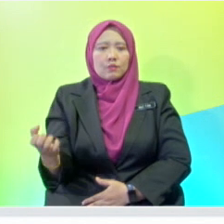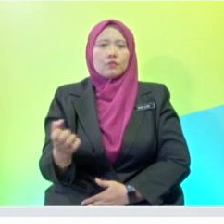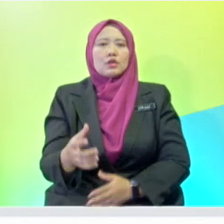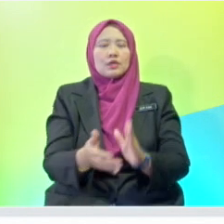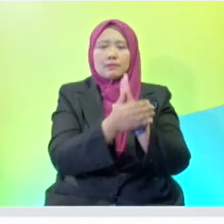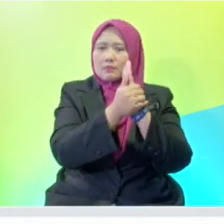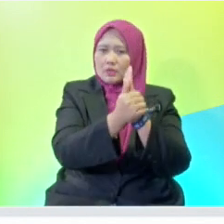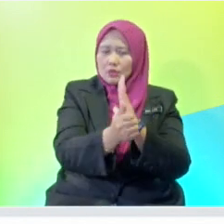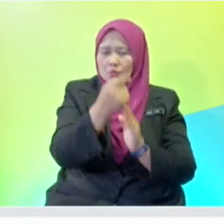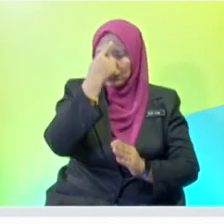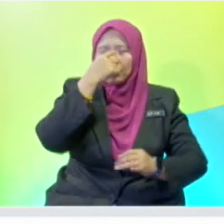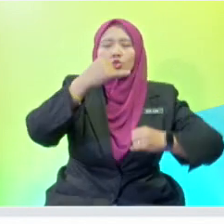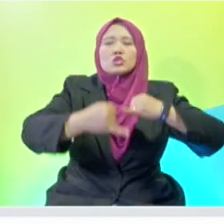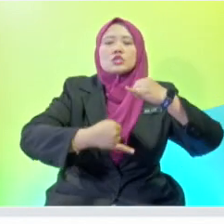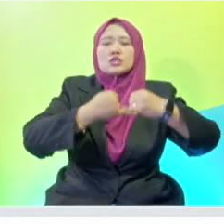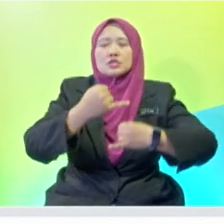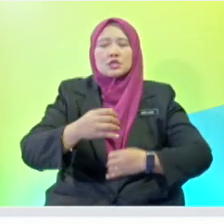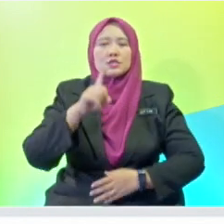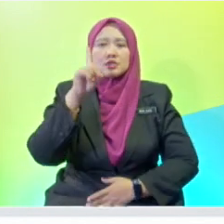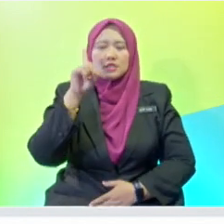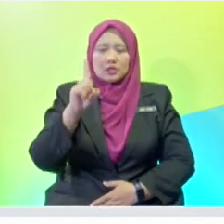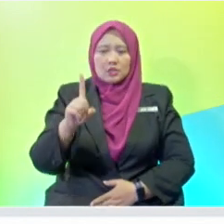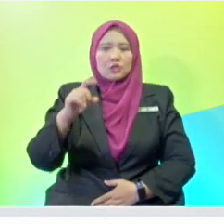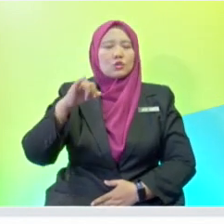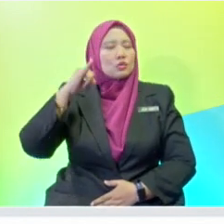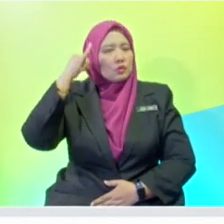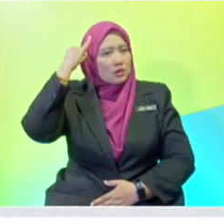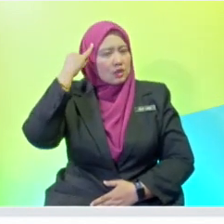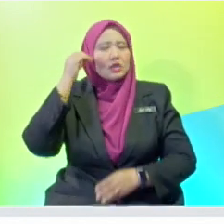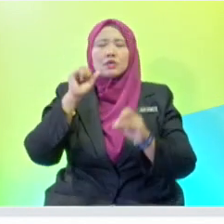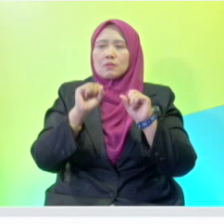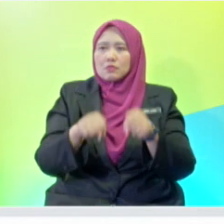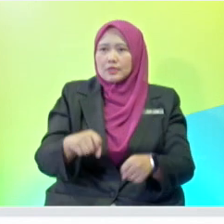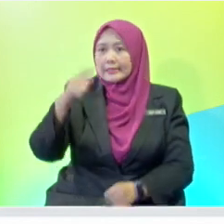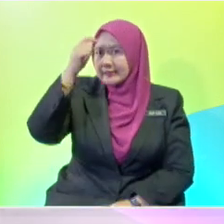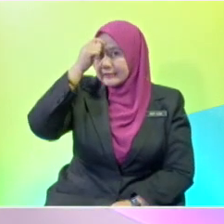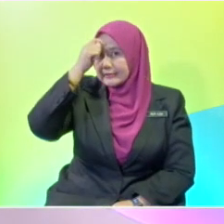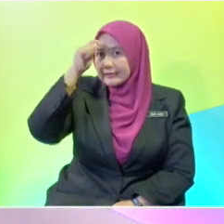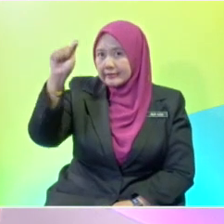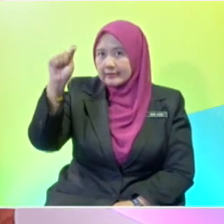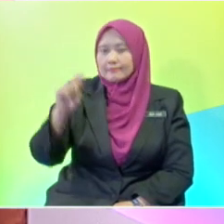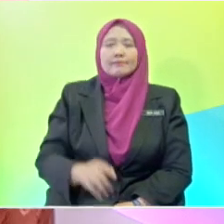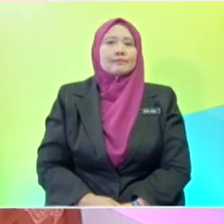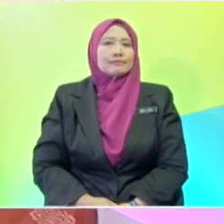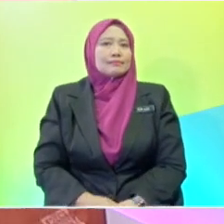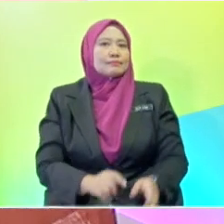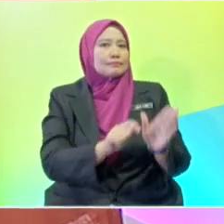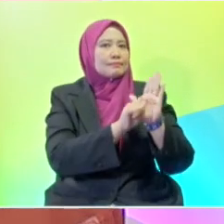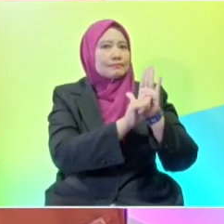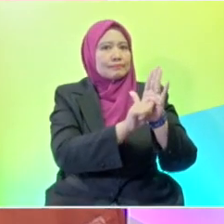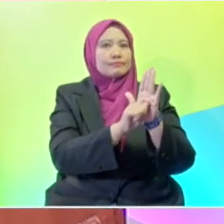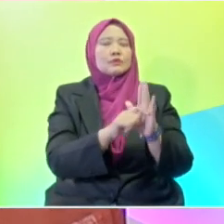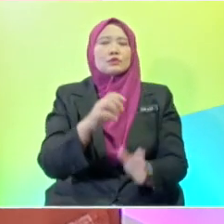bagi menjana satu ide baru yang boleh diteladani Oke seterusnya kita pergi